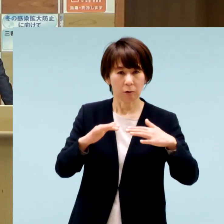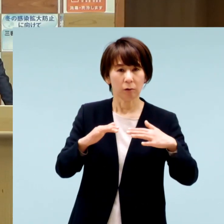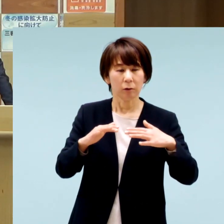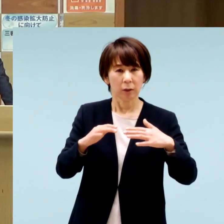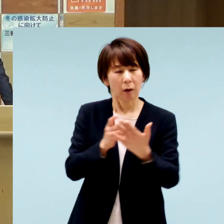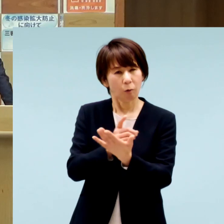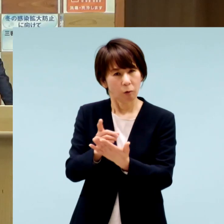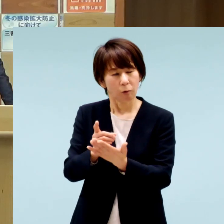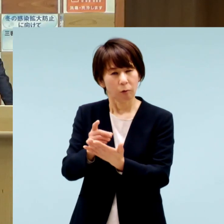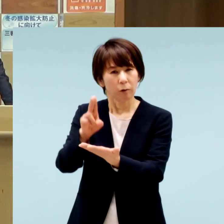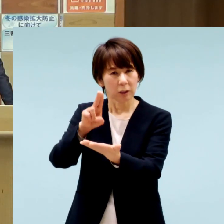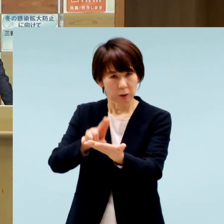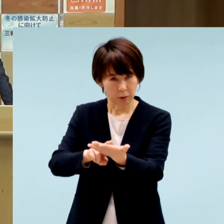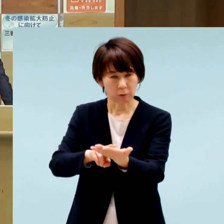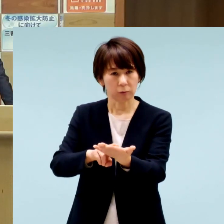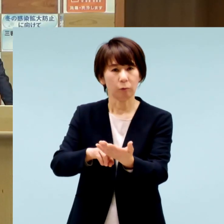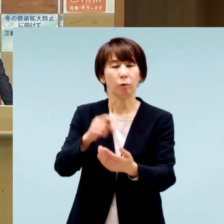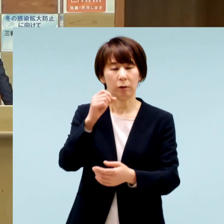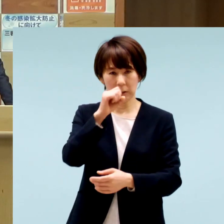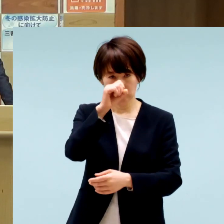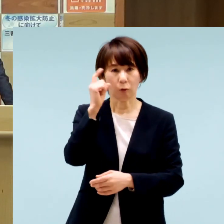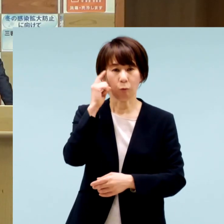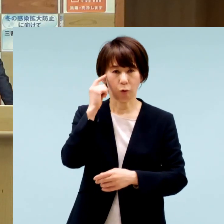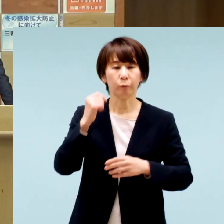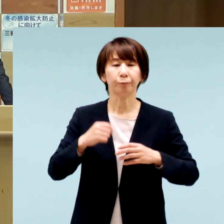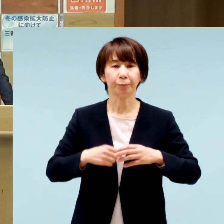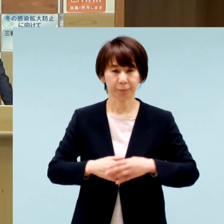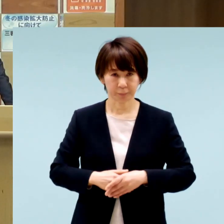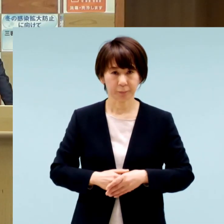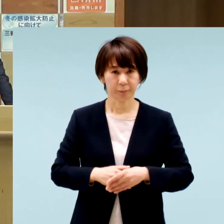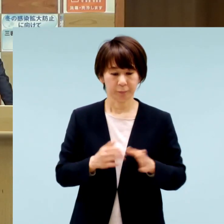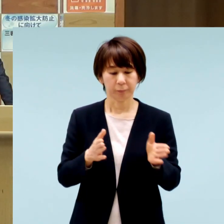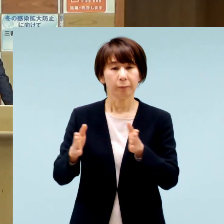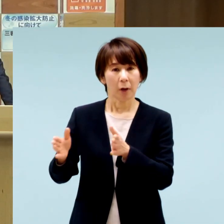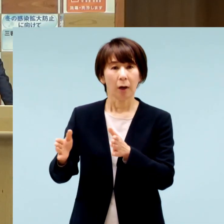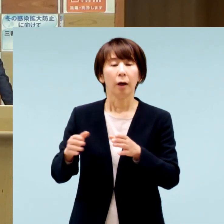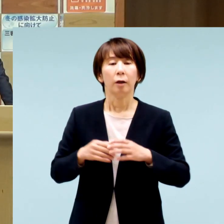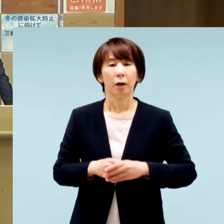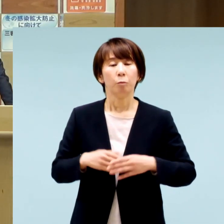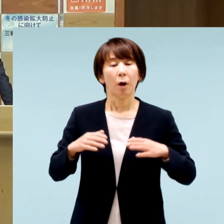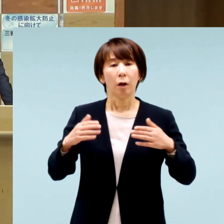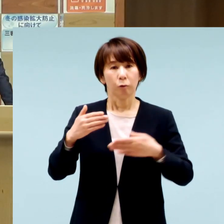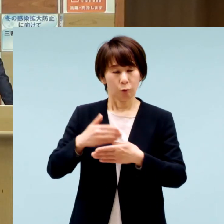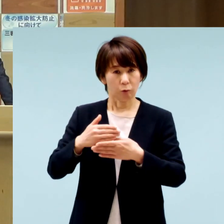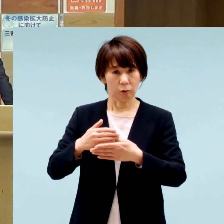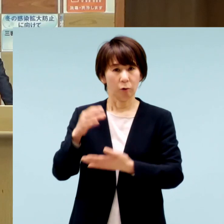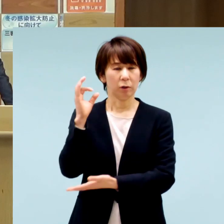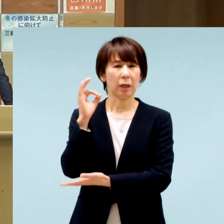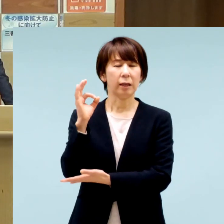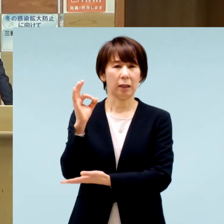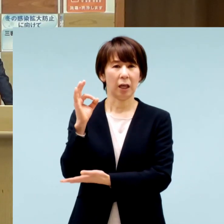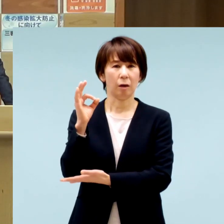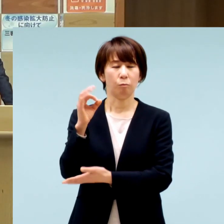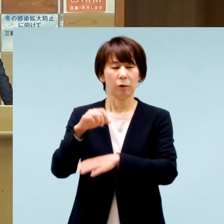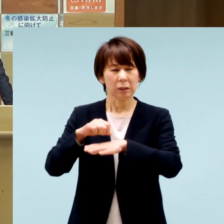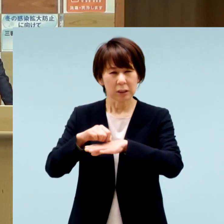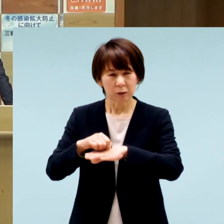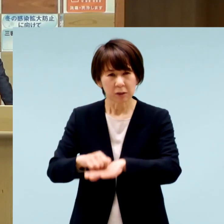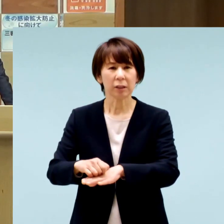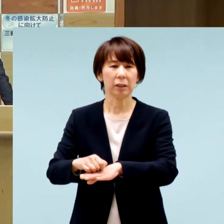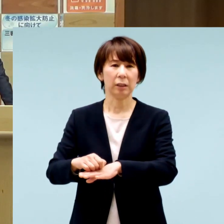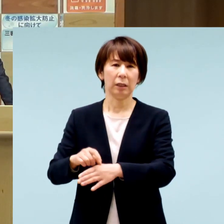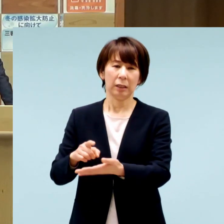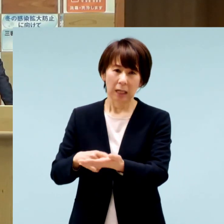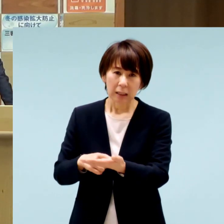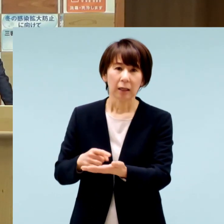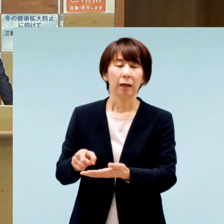。まあ、やはり今どの財政も厳しいですけども、私も給料や